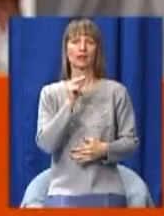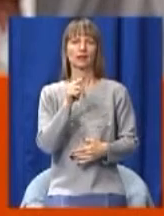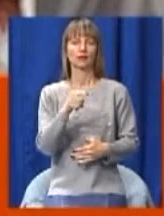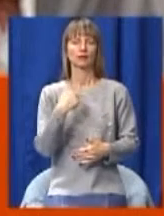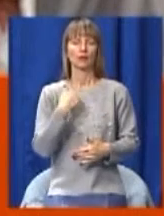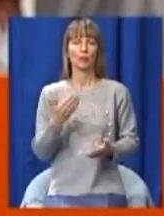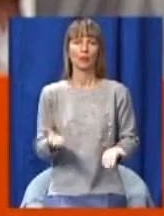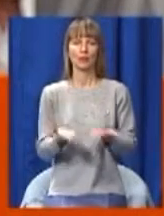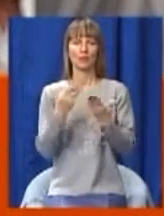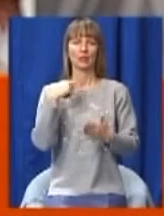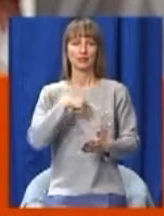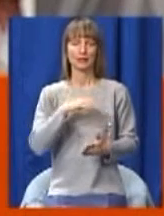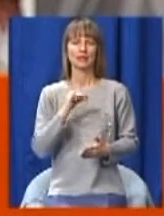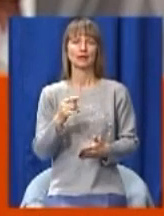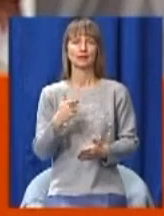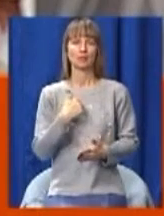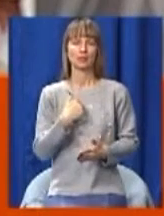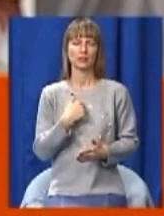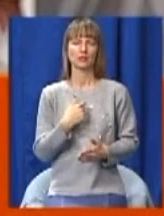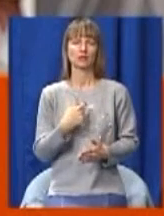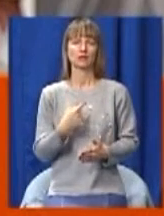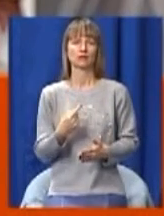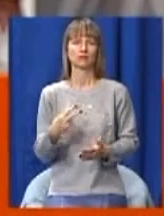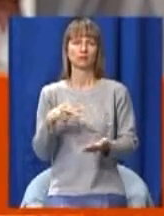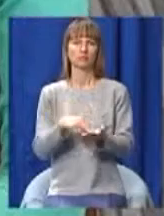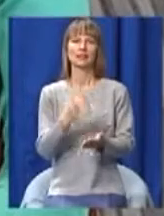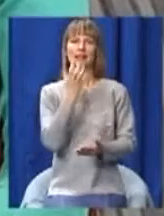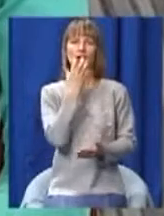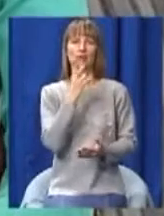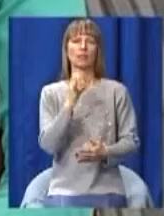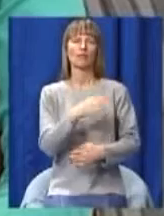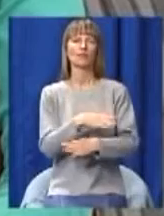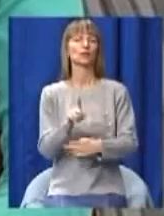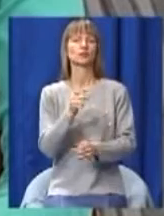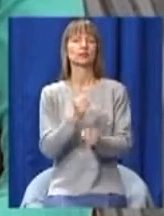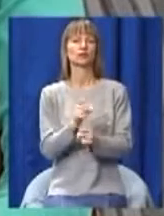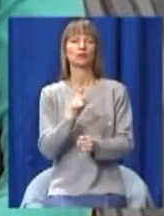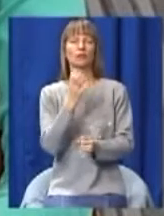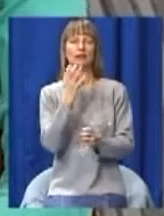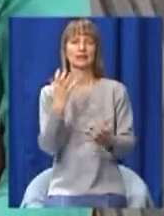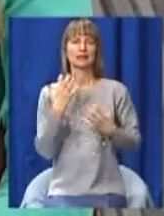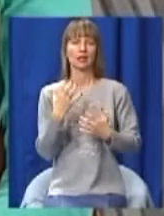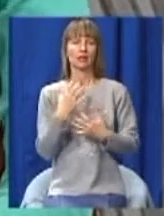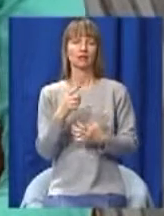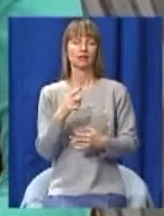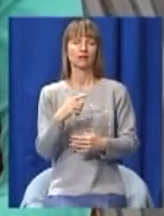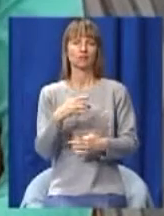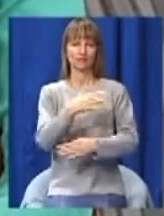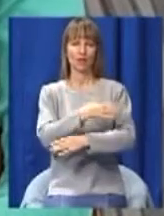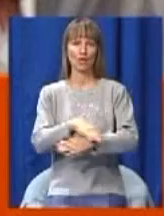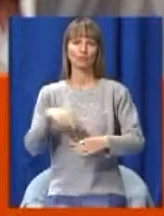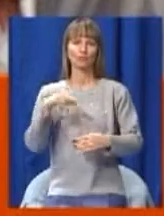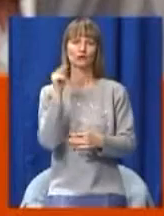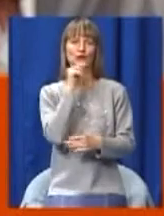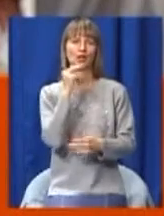мені піднімає настрій та мені становиться дуже тепло. А на подвір'ї що ти робиш, щоб зігрітися? Чи ти на подвір'я з чаєчком так